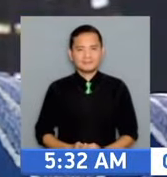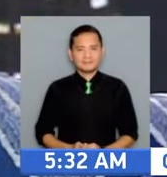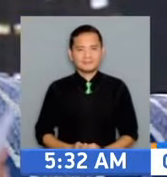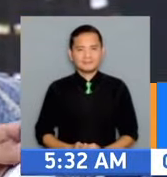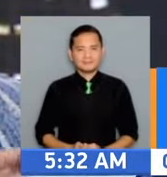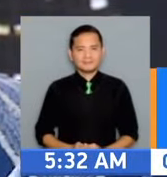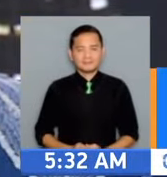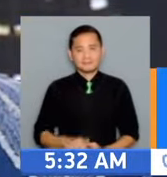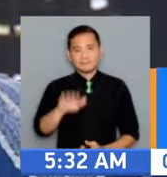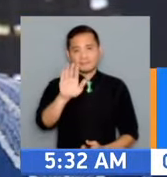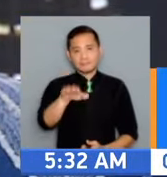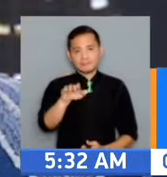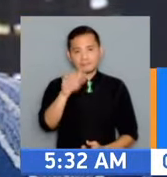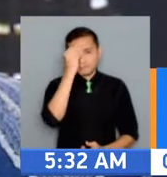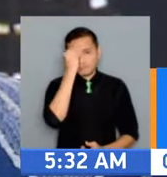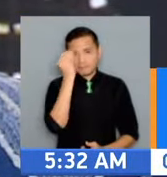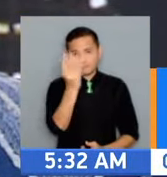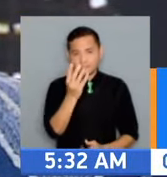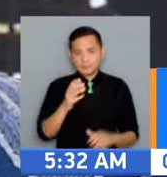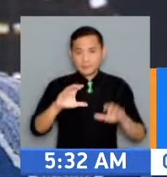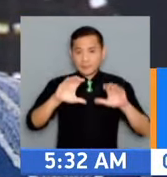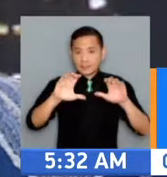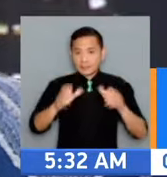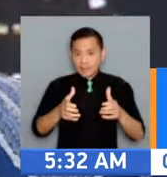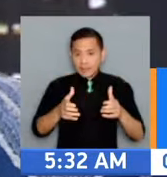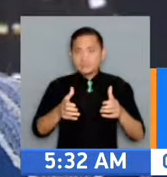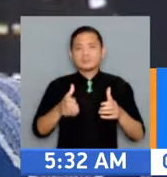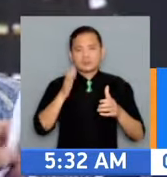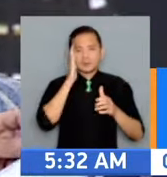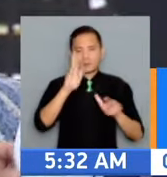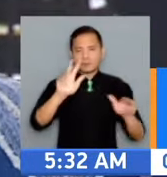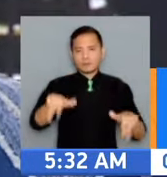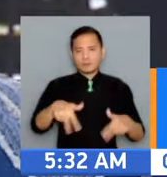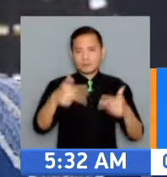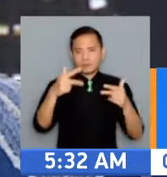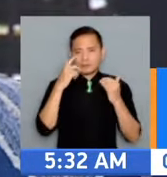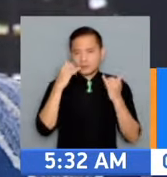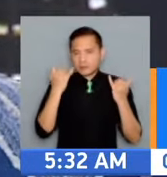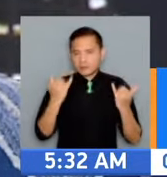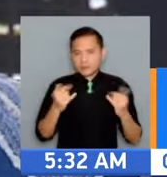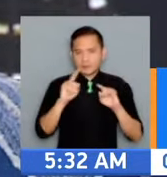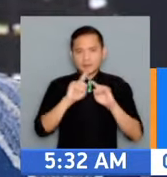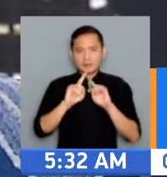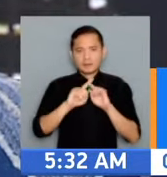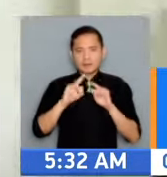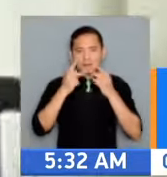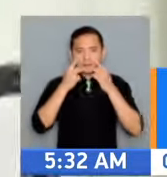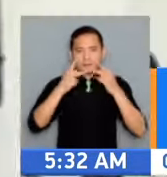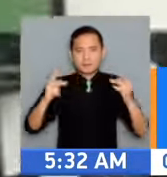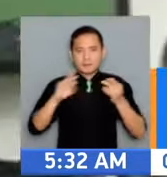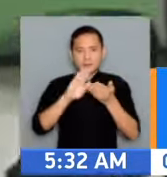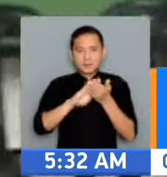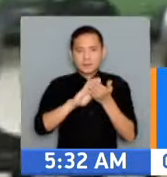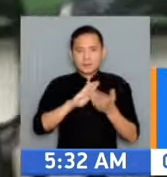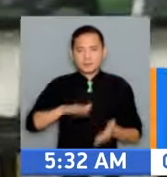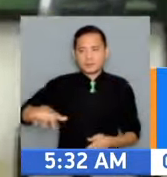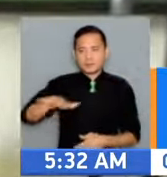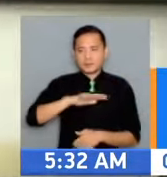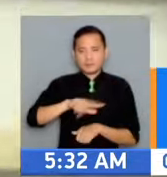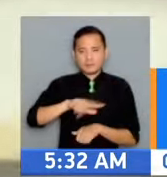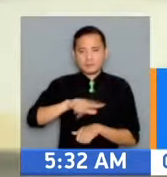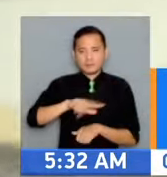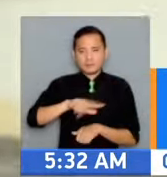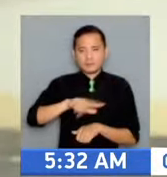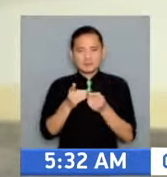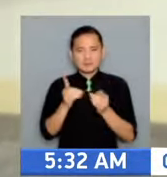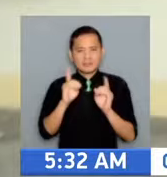Asynchronous classes o distance learning muna sa lahat ng public school sa bansa ngayong araw ayon sa Department of Education. Gagamitin daw ang araw na ito para